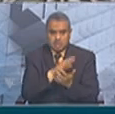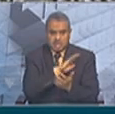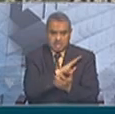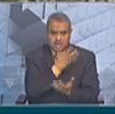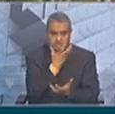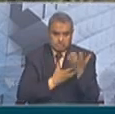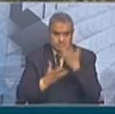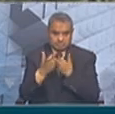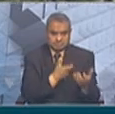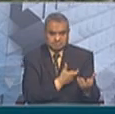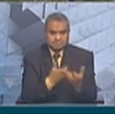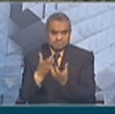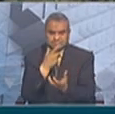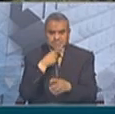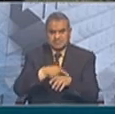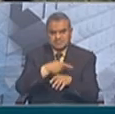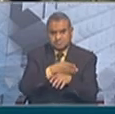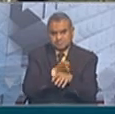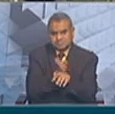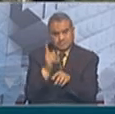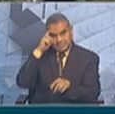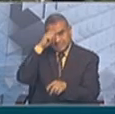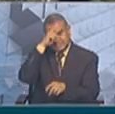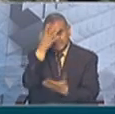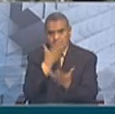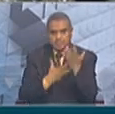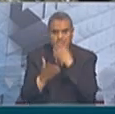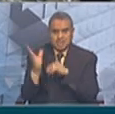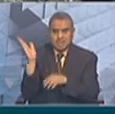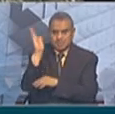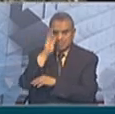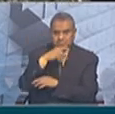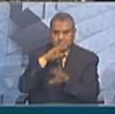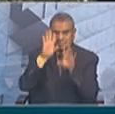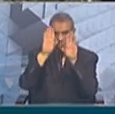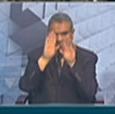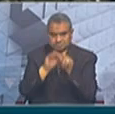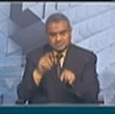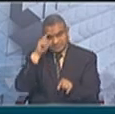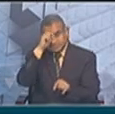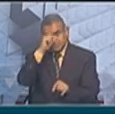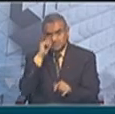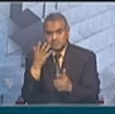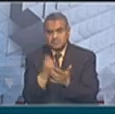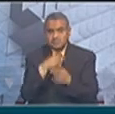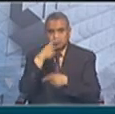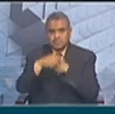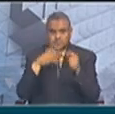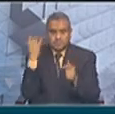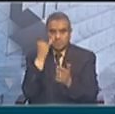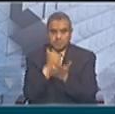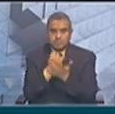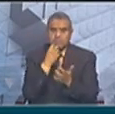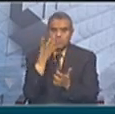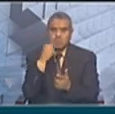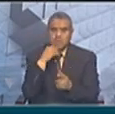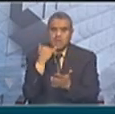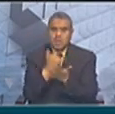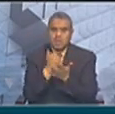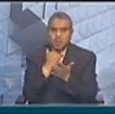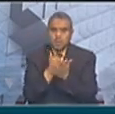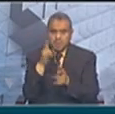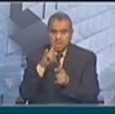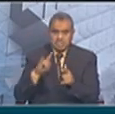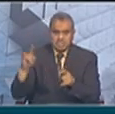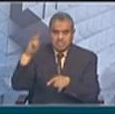ظلت لساعات تحاول السيطرة على الحريق الذي خلفه تحطم الطائرة. وأظهر فيديو التقطه أحد السكان احتراق